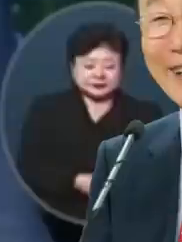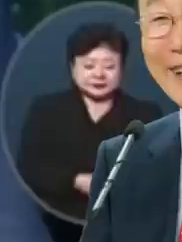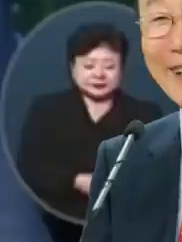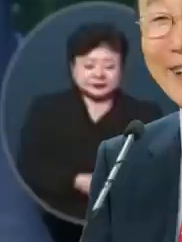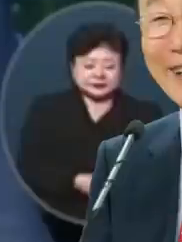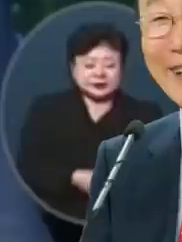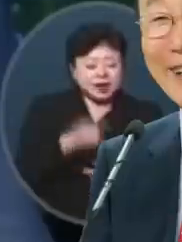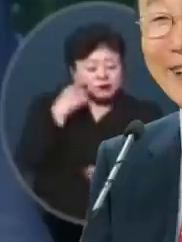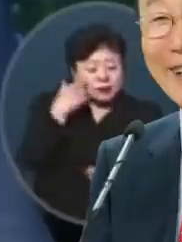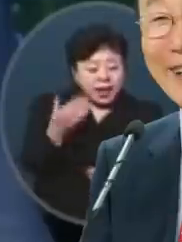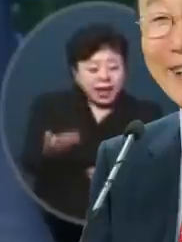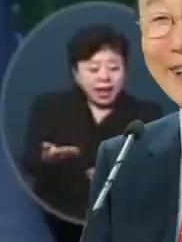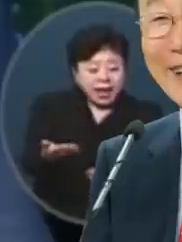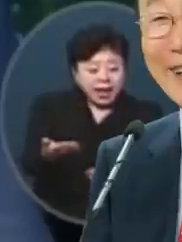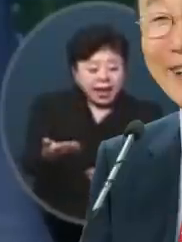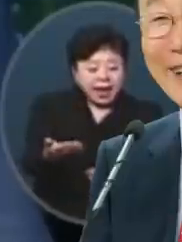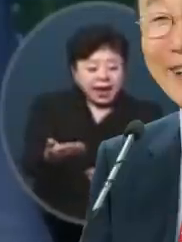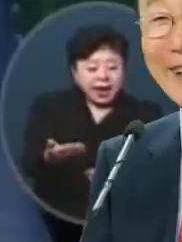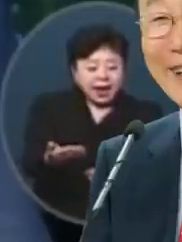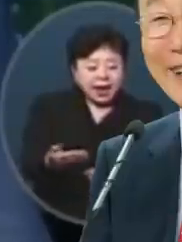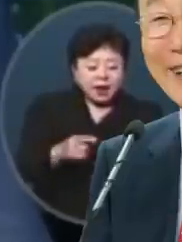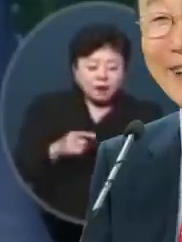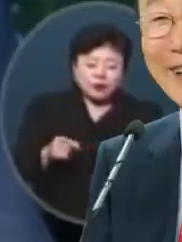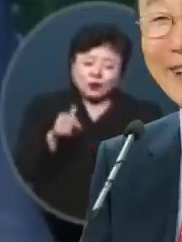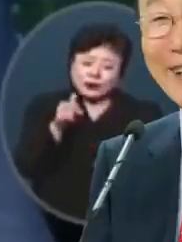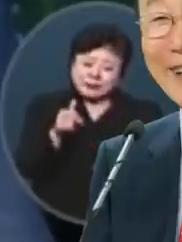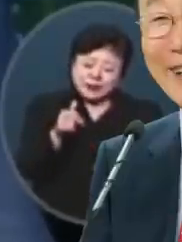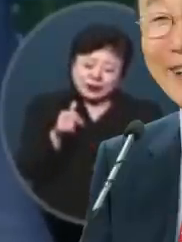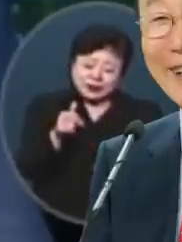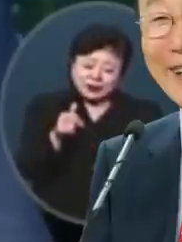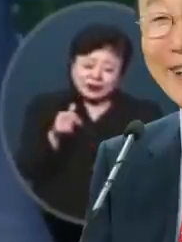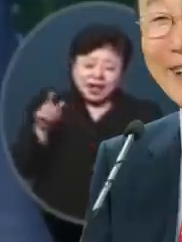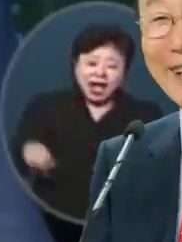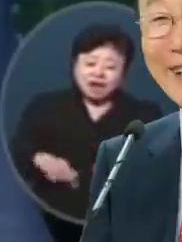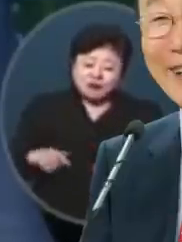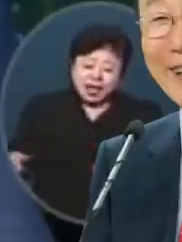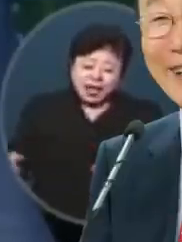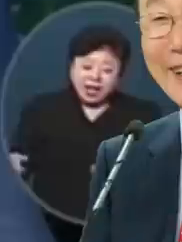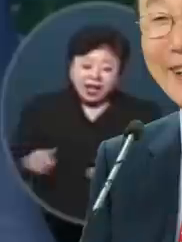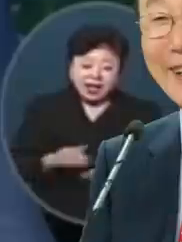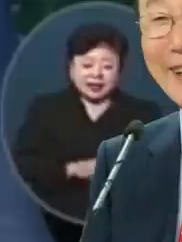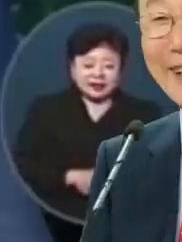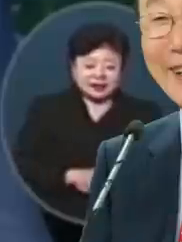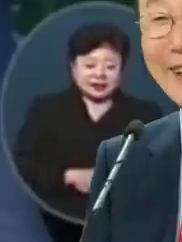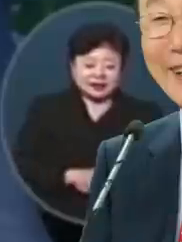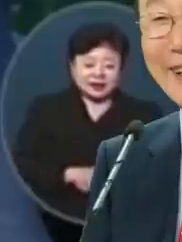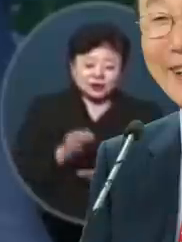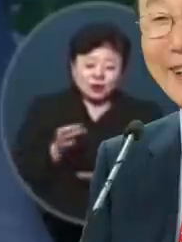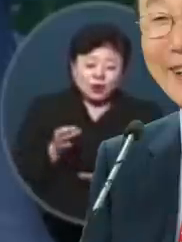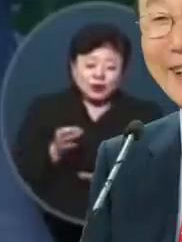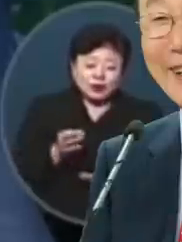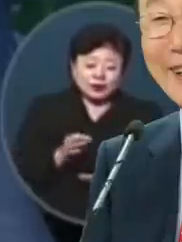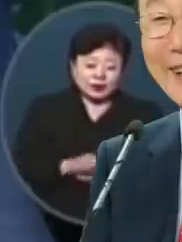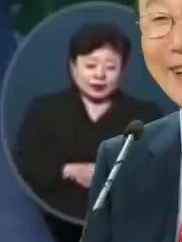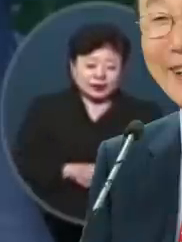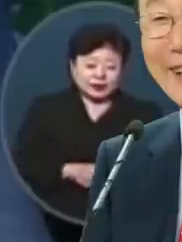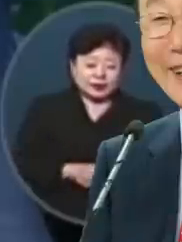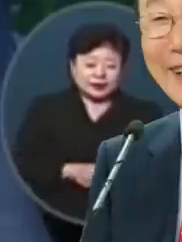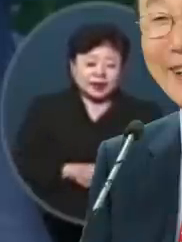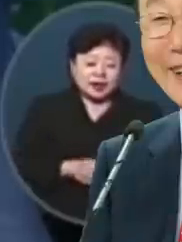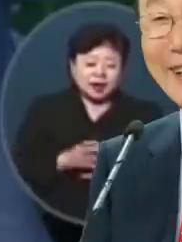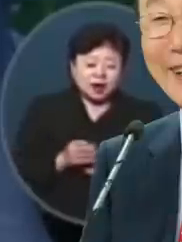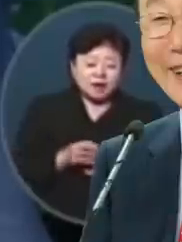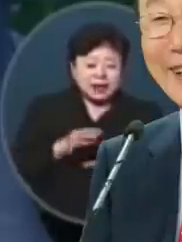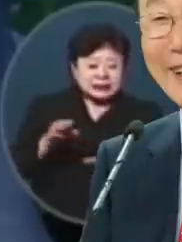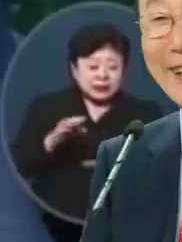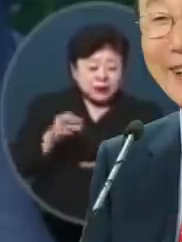내가 물어보죠. 보통 남편에게 하루에 비용을 얼마나 드립니까?